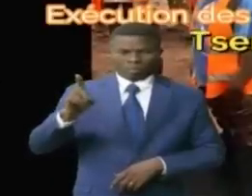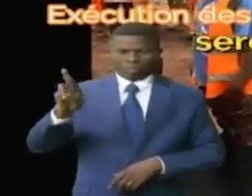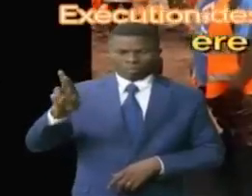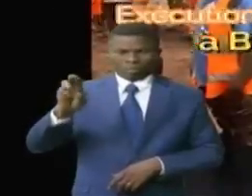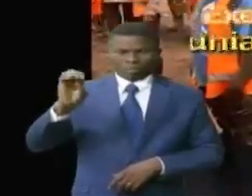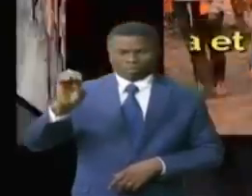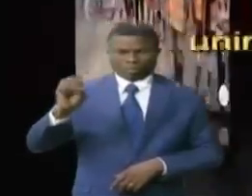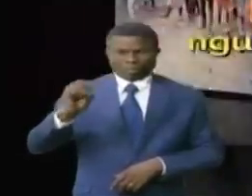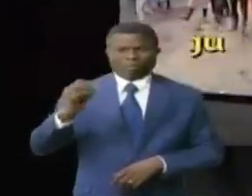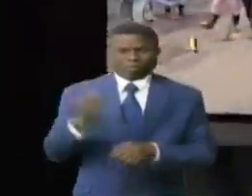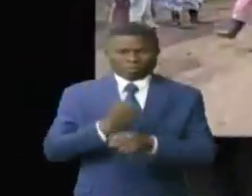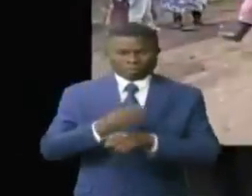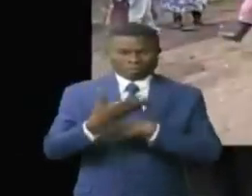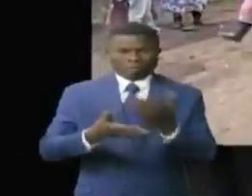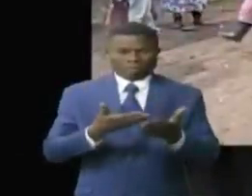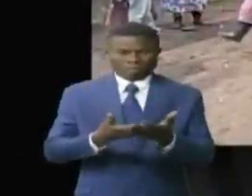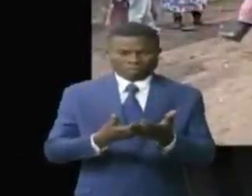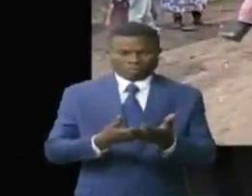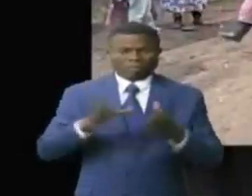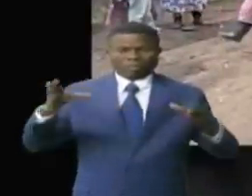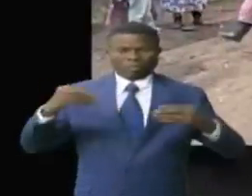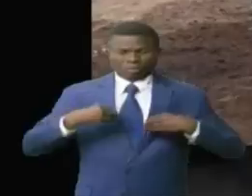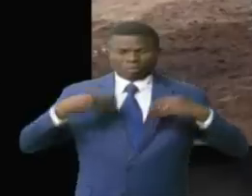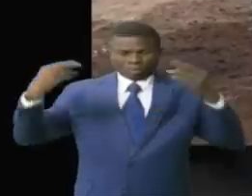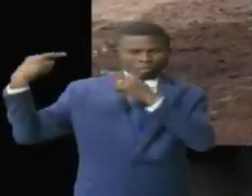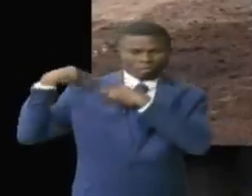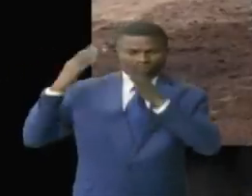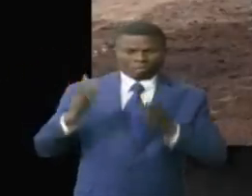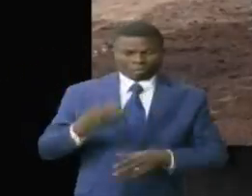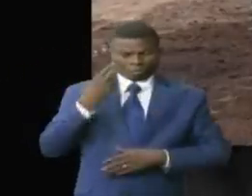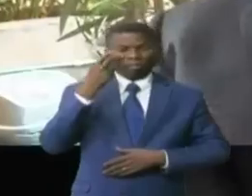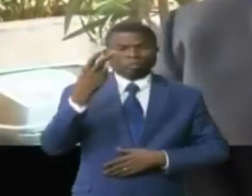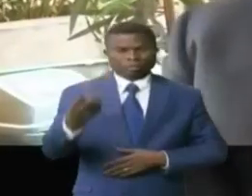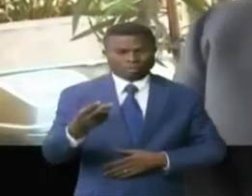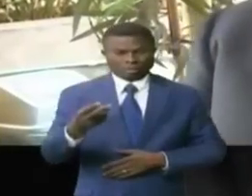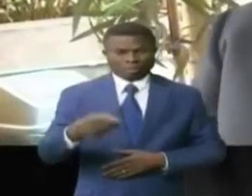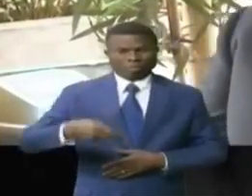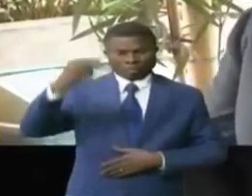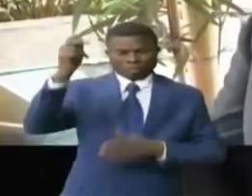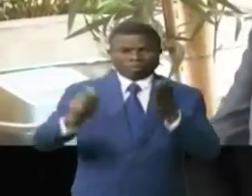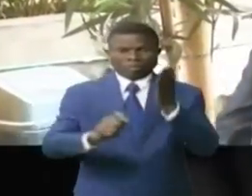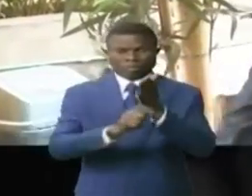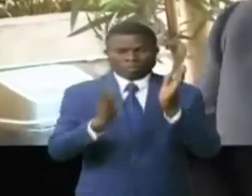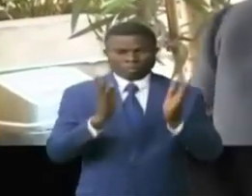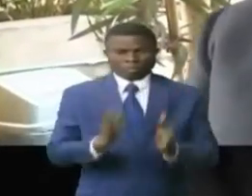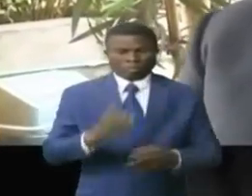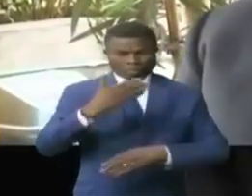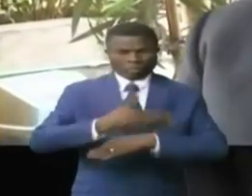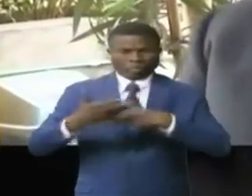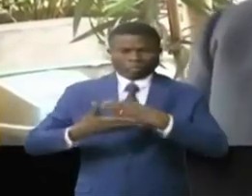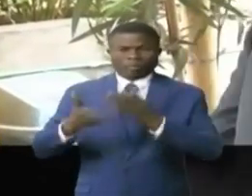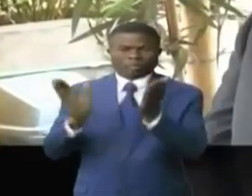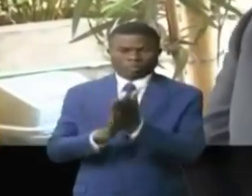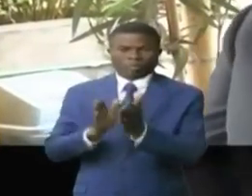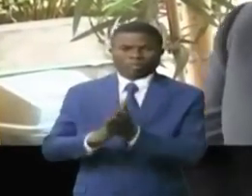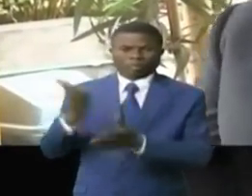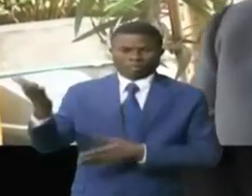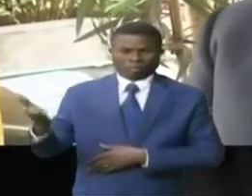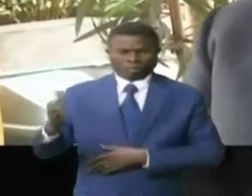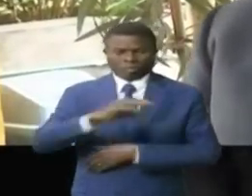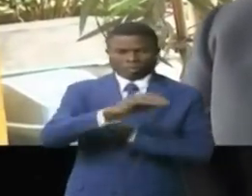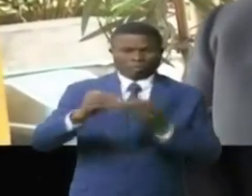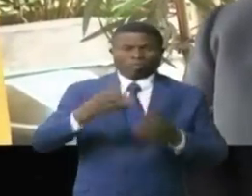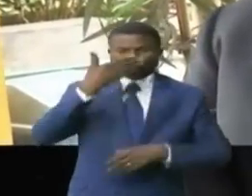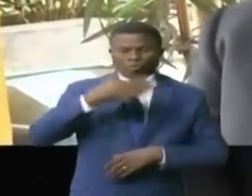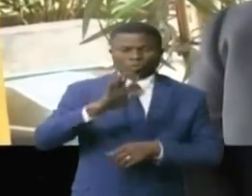quelques réalisations, affirme son coordonnateur national. Je vois les routes qui ont été reconstruites, les écoles, les centres de